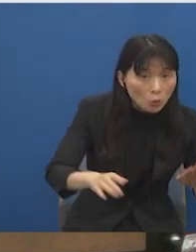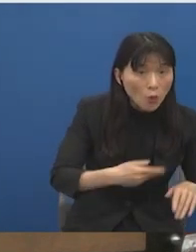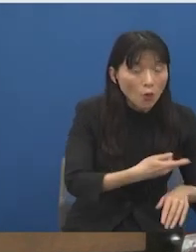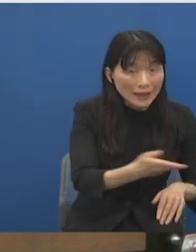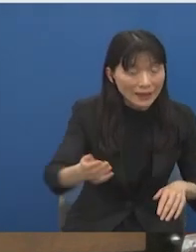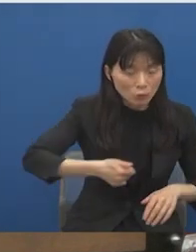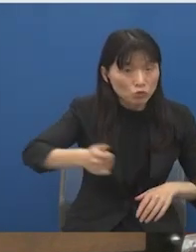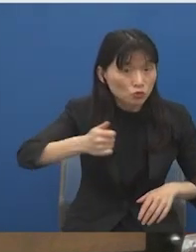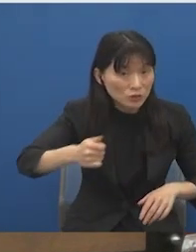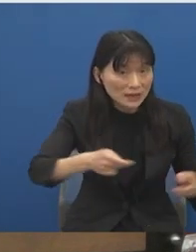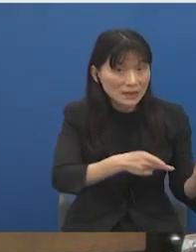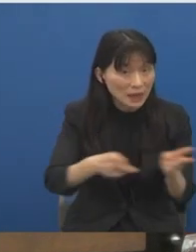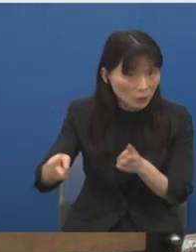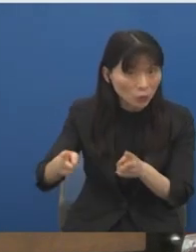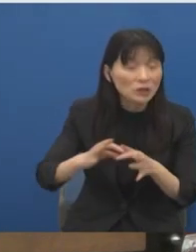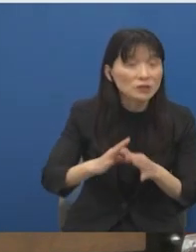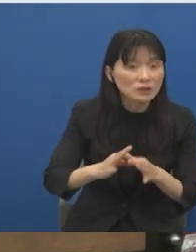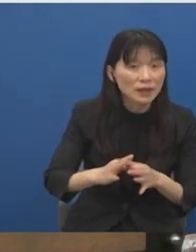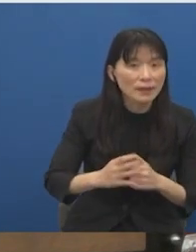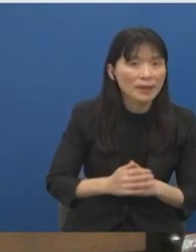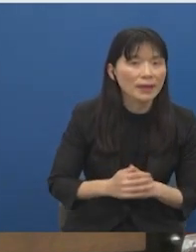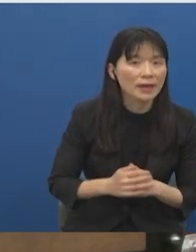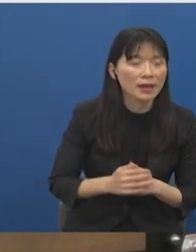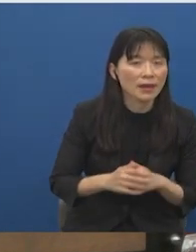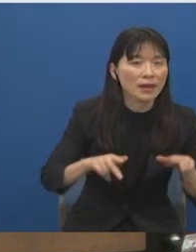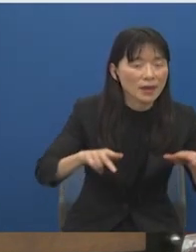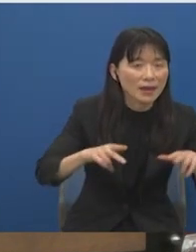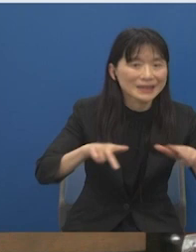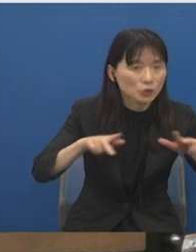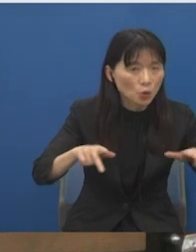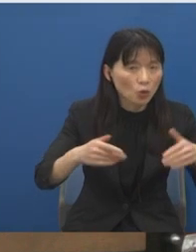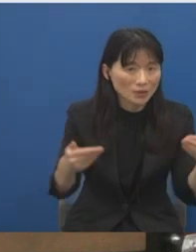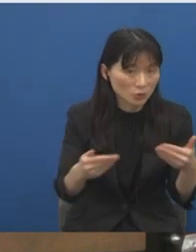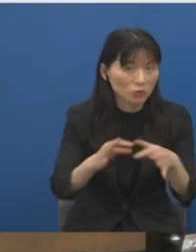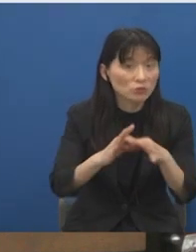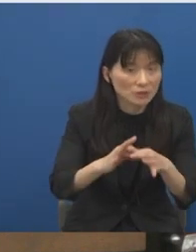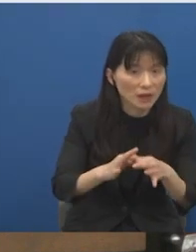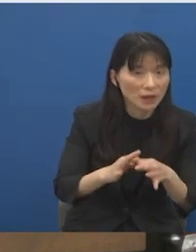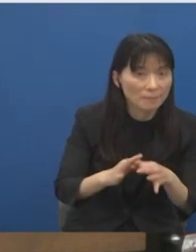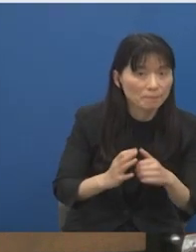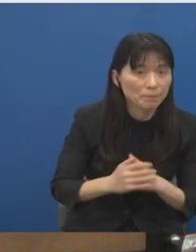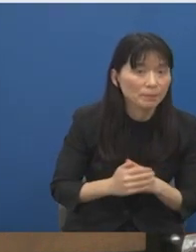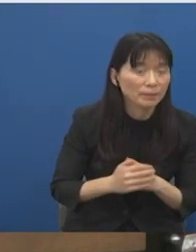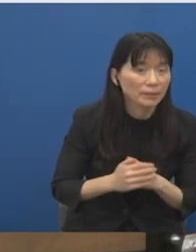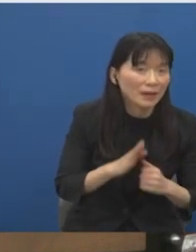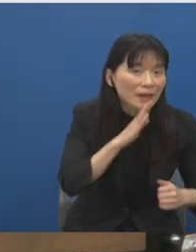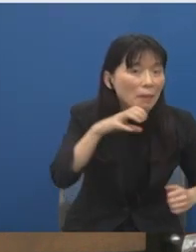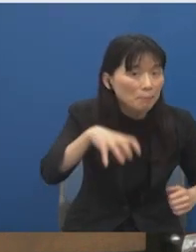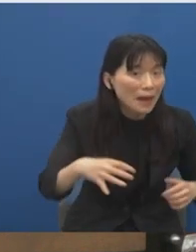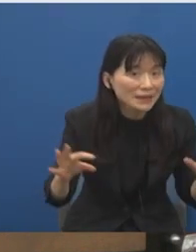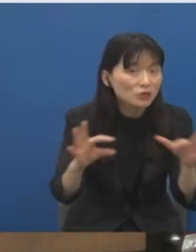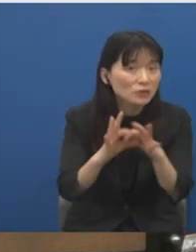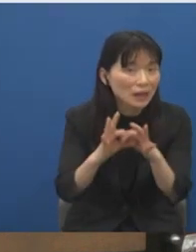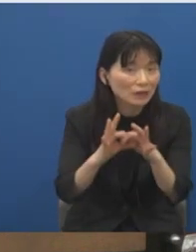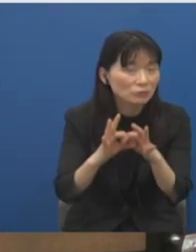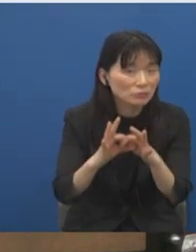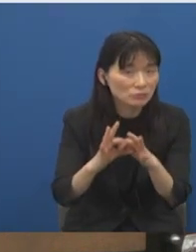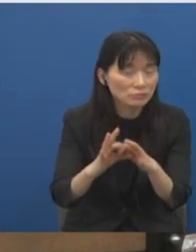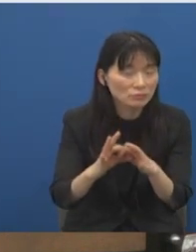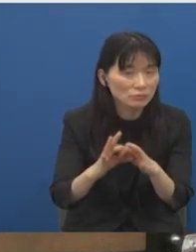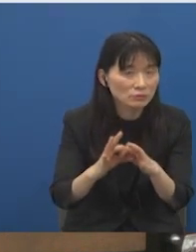制度の本格実施を見据えた試行的事業に関しては、本制度の趣旨が現場に伝わるよう発信する必要